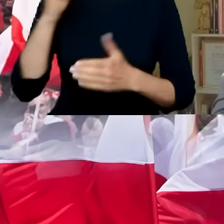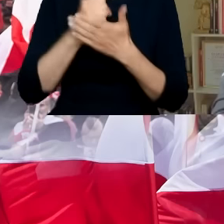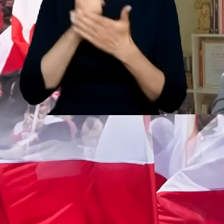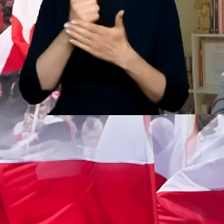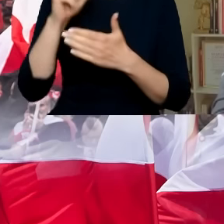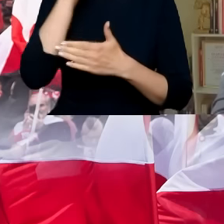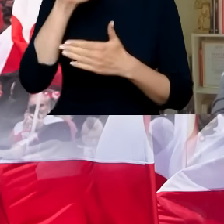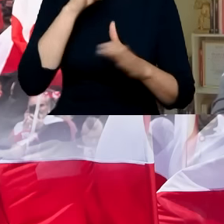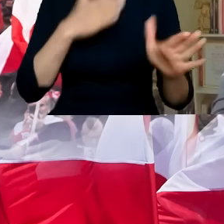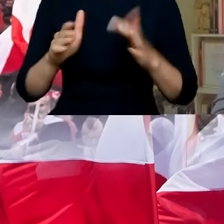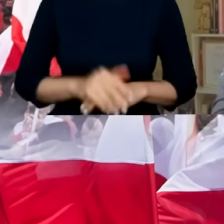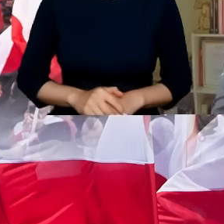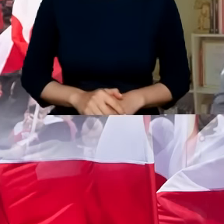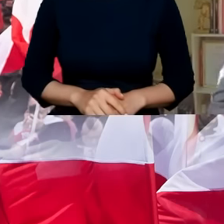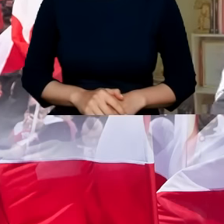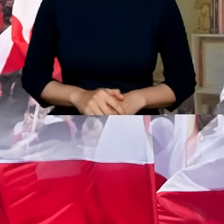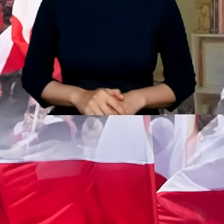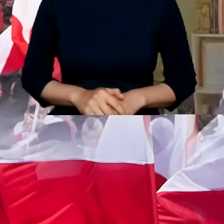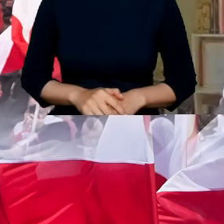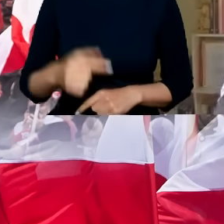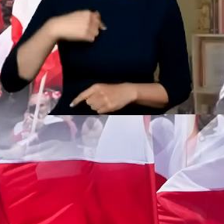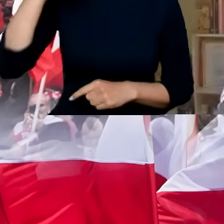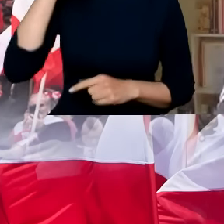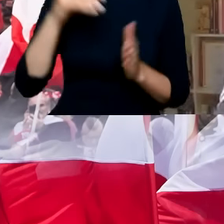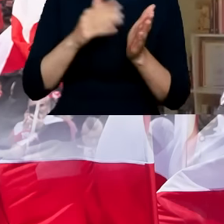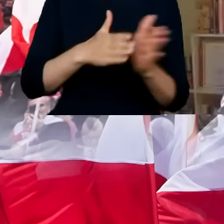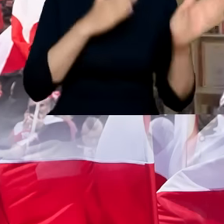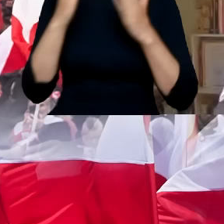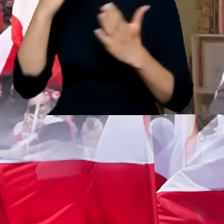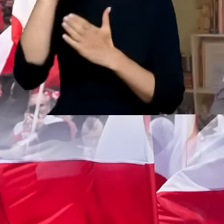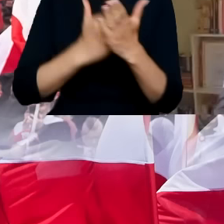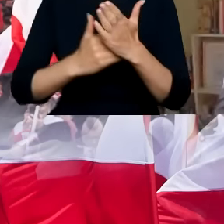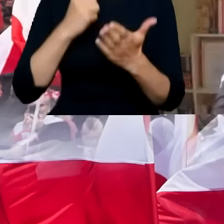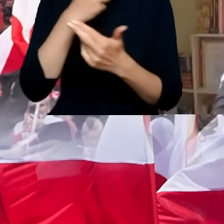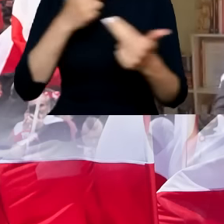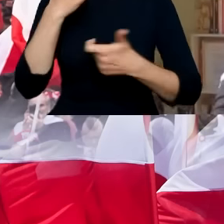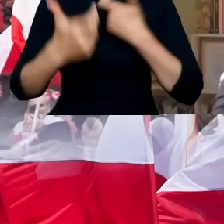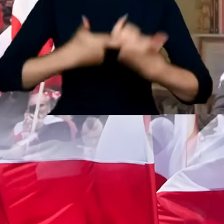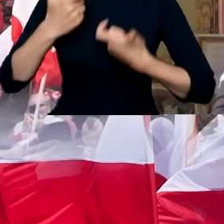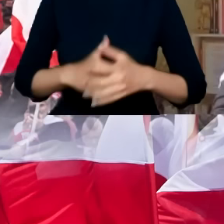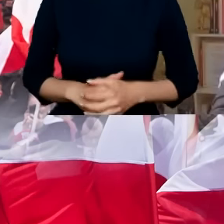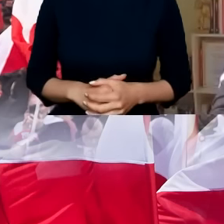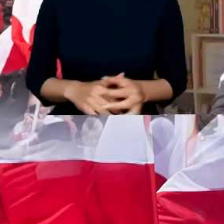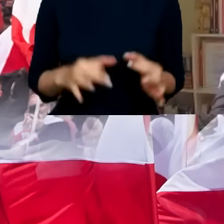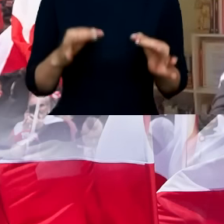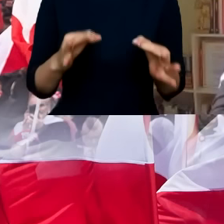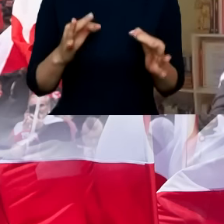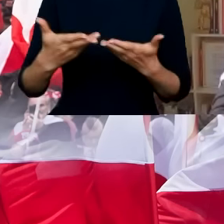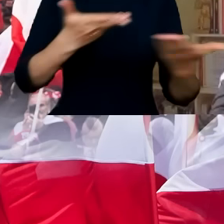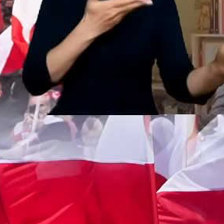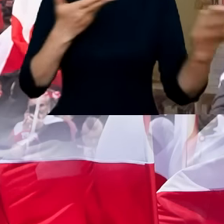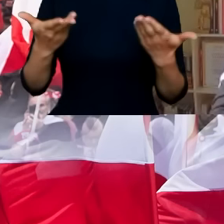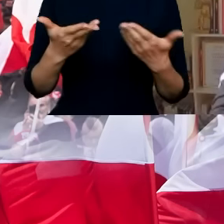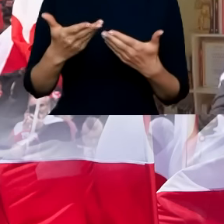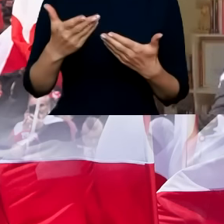tak to to widzę że trzeba osobny osobny program na ten temat zrobić już w tej chwili zapraszam ale w tej